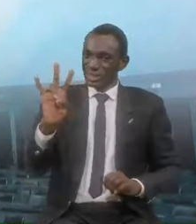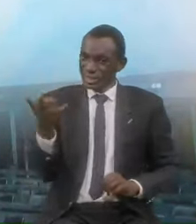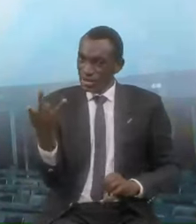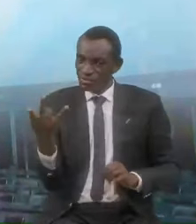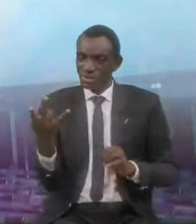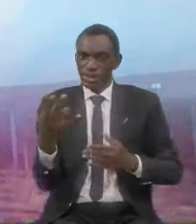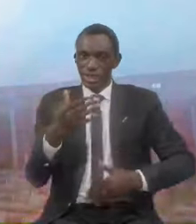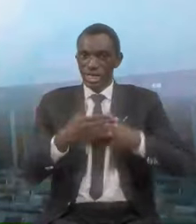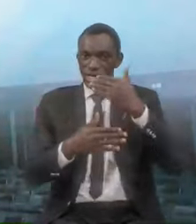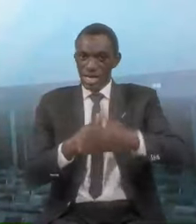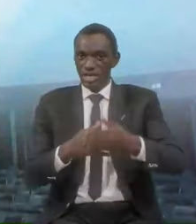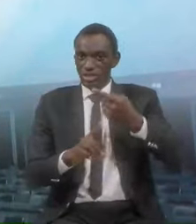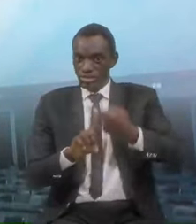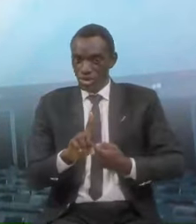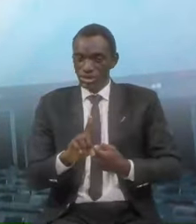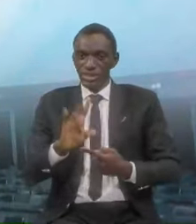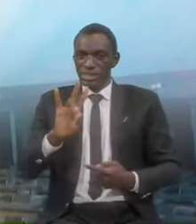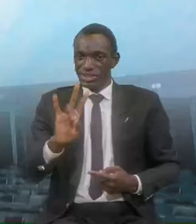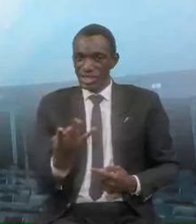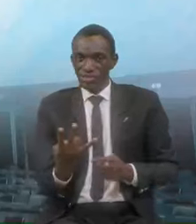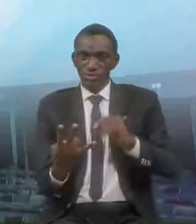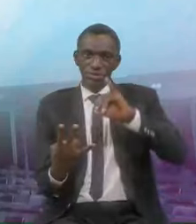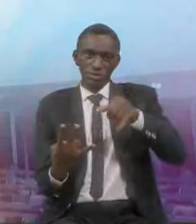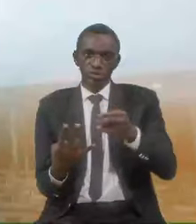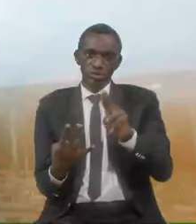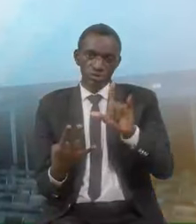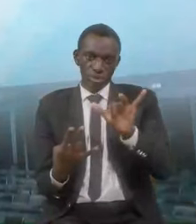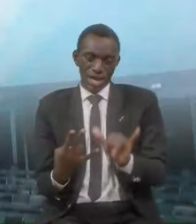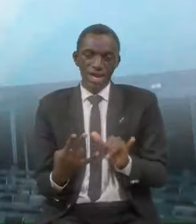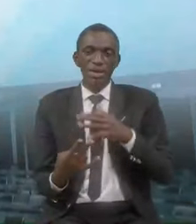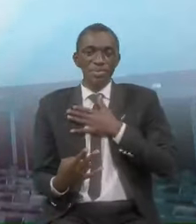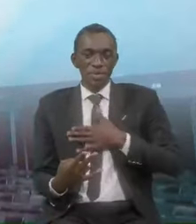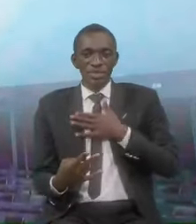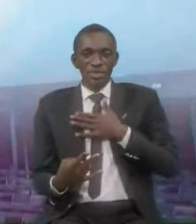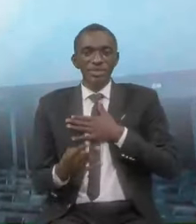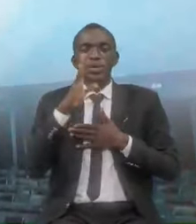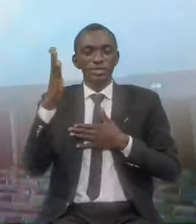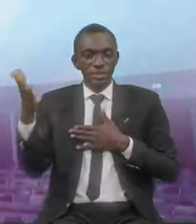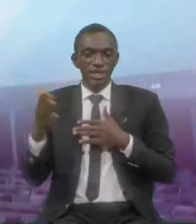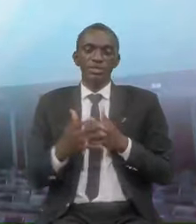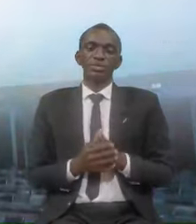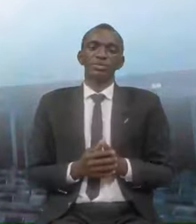7 juillet 2024. Alors, rendez-vous disponible.